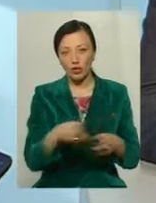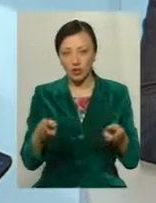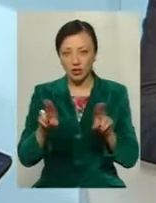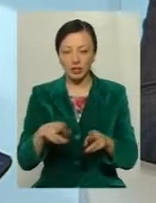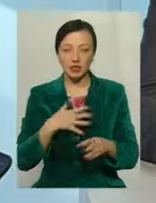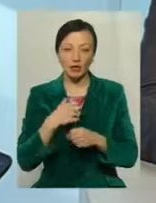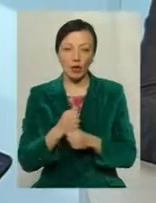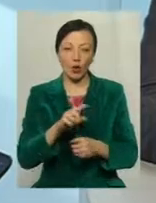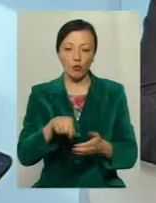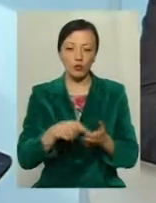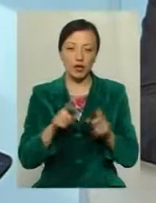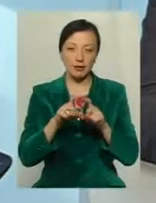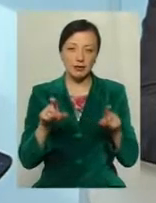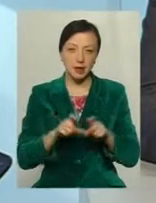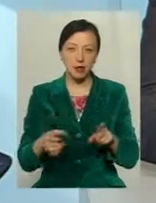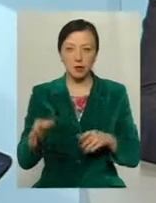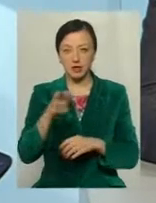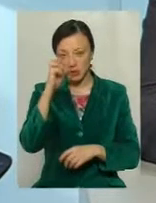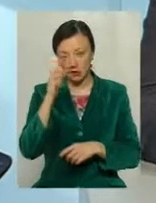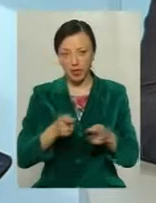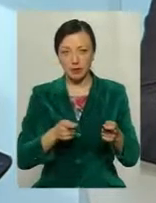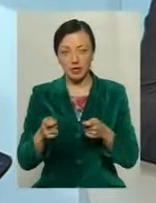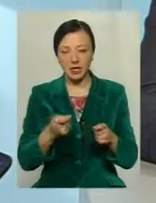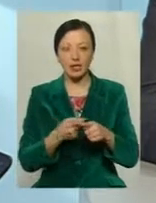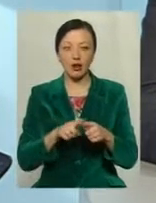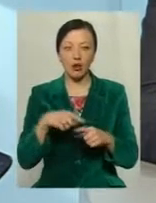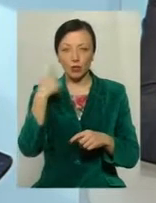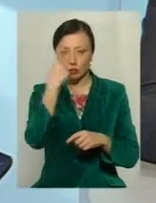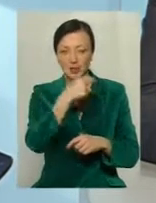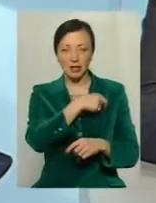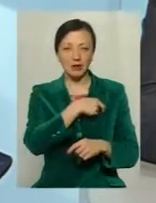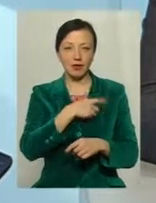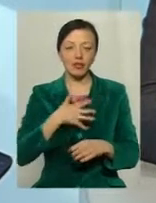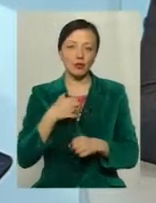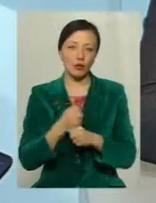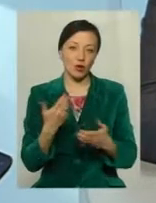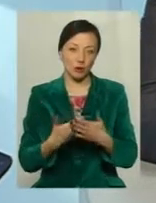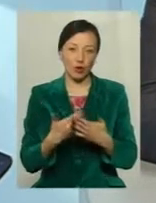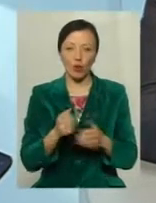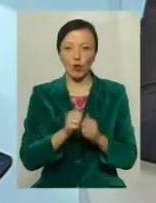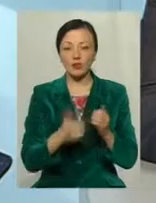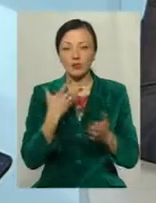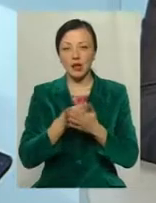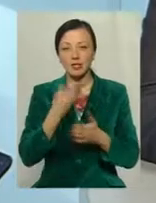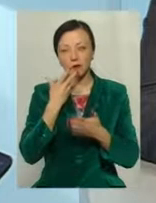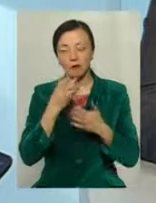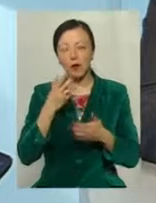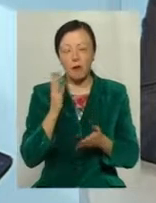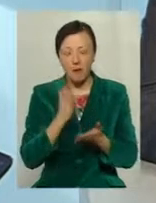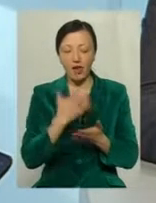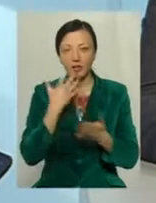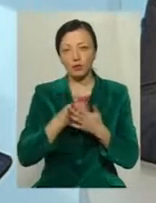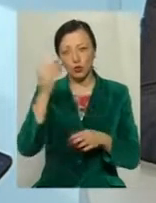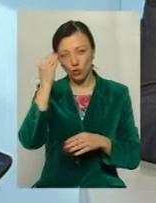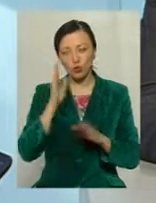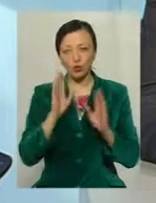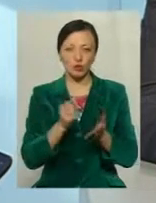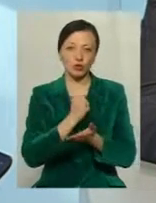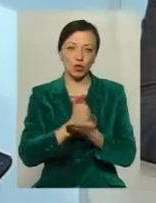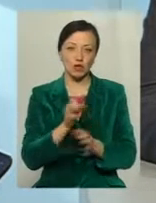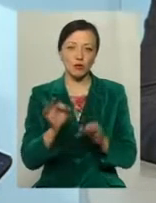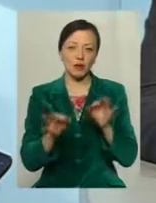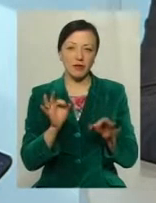він це однозначно зробить. І, безумовно, це буде питання компромісу. Бюджет – це питання компромісу. Він завжди недосконалий і завжди є незадоволений